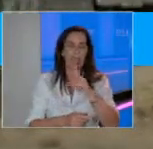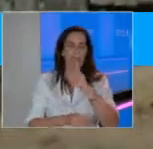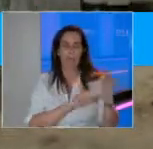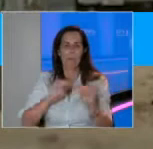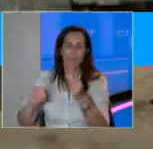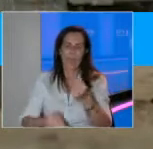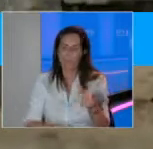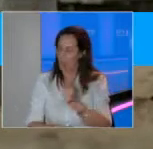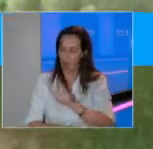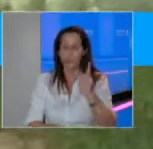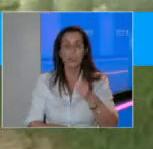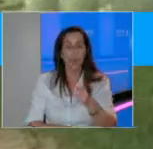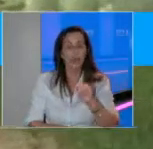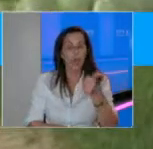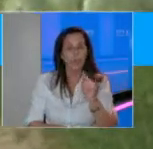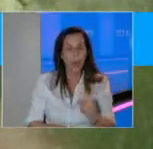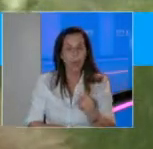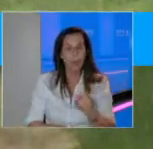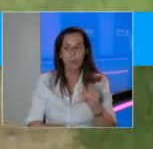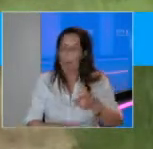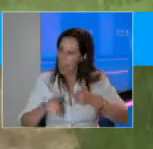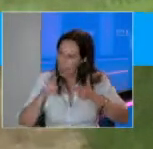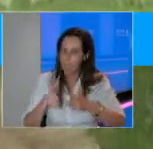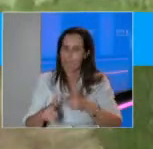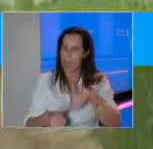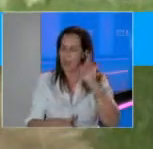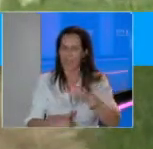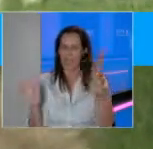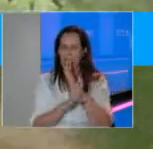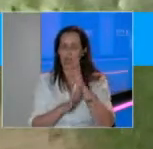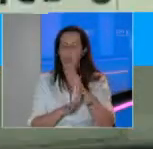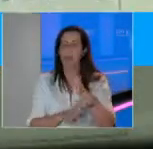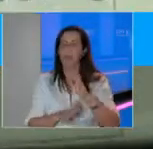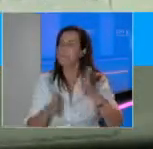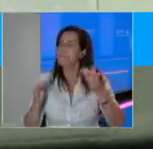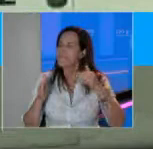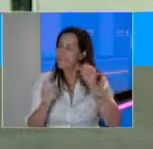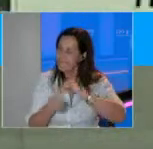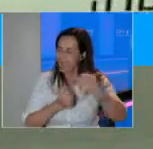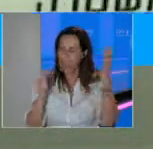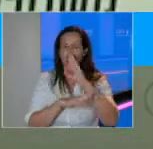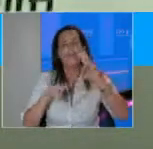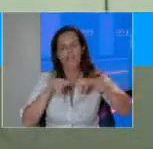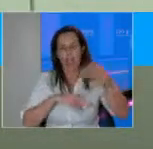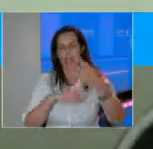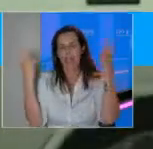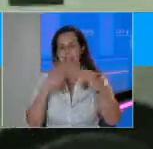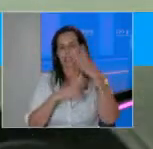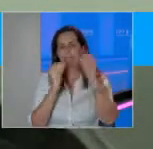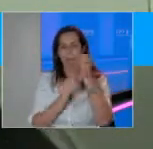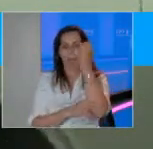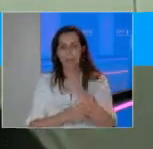יותר כסף. היא צריכה לעבור דרך לחימה נגד הטרור, טיפול הטרור, ובסופו של דבר להגיע